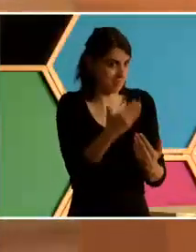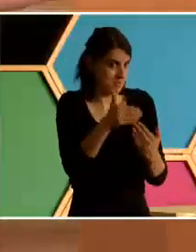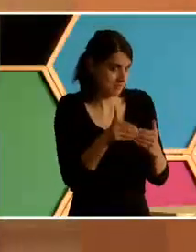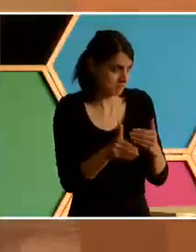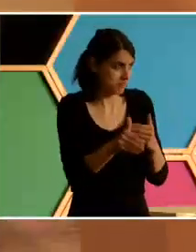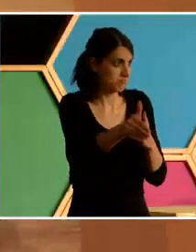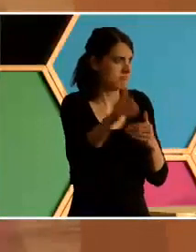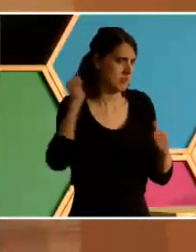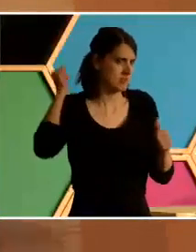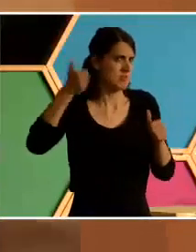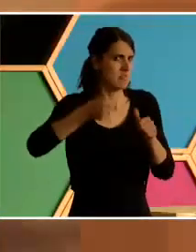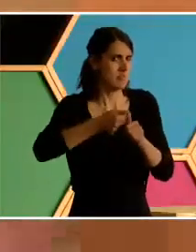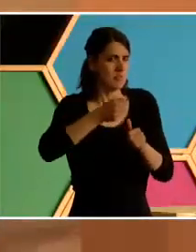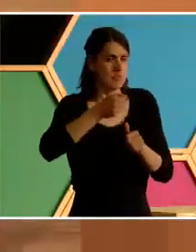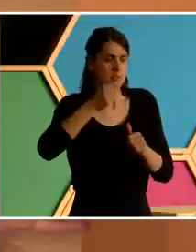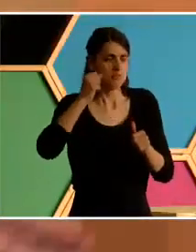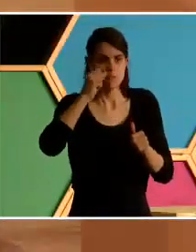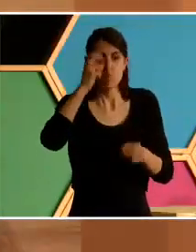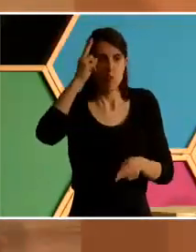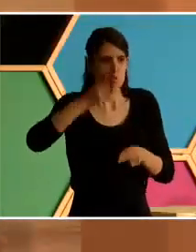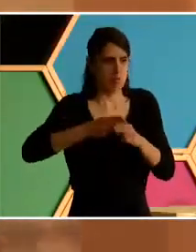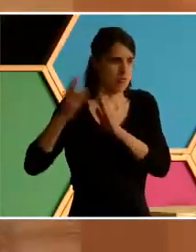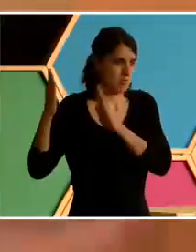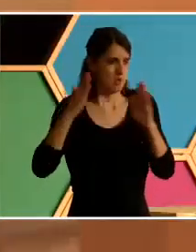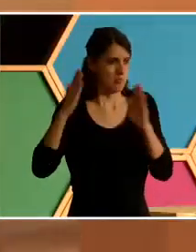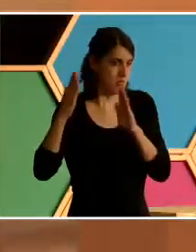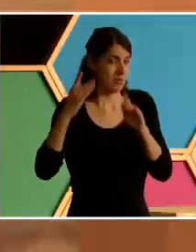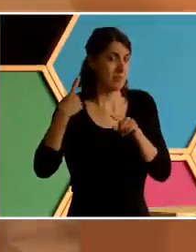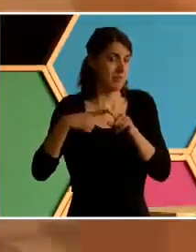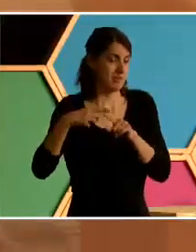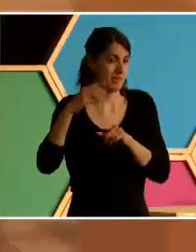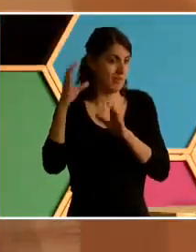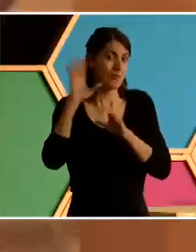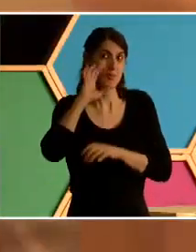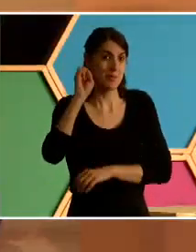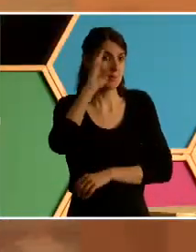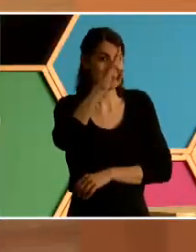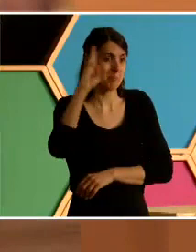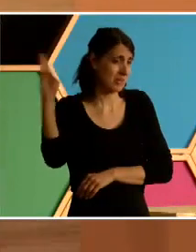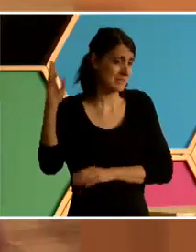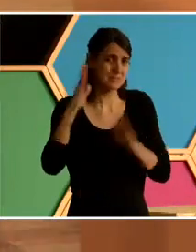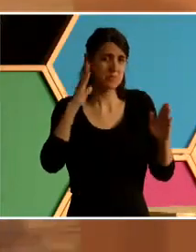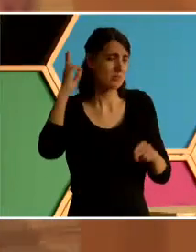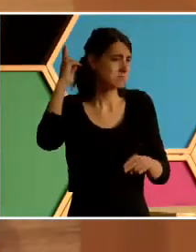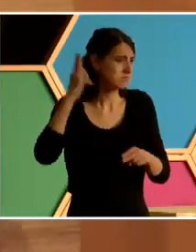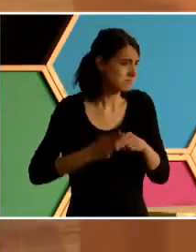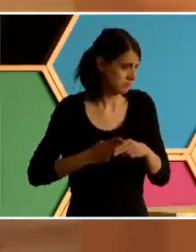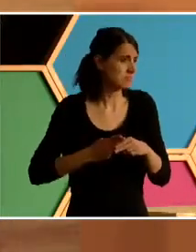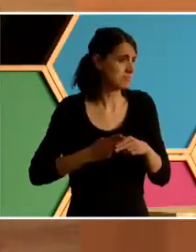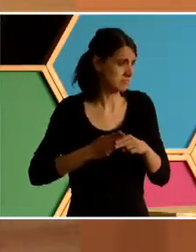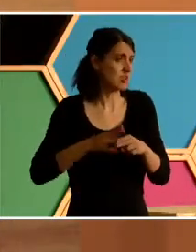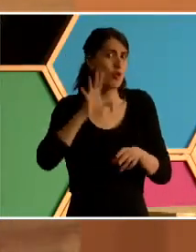passat anys molt durs amb el govern del Partit Popular, especialment ha sigut una època duríssima, que encara no n'hem sortit, la judicialització